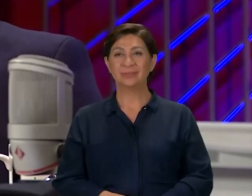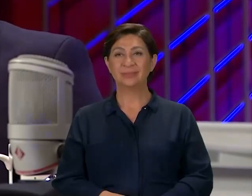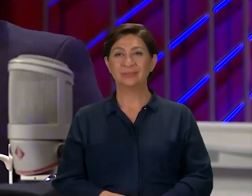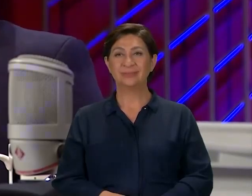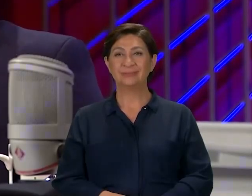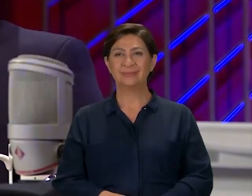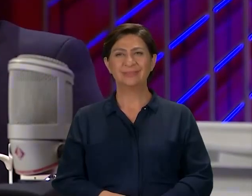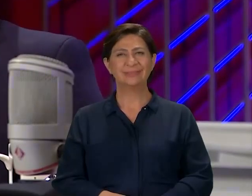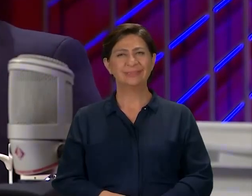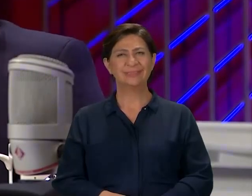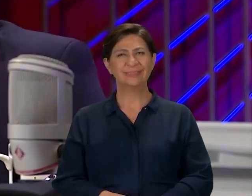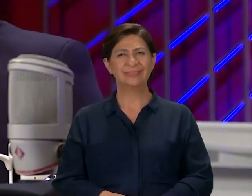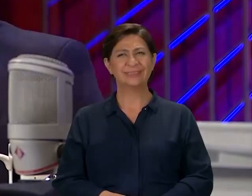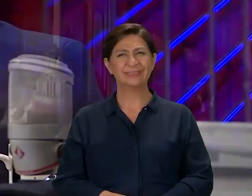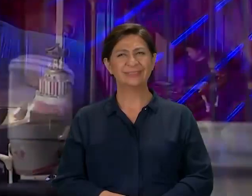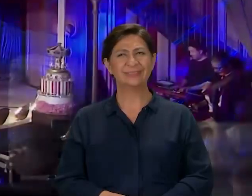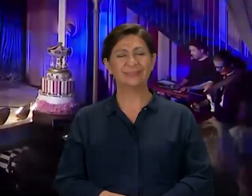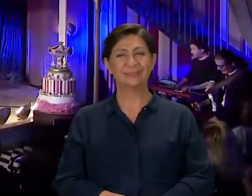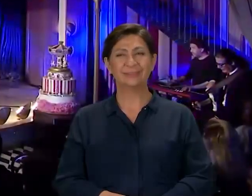Очи чёрные,